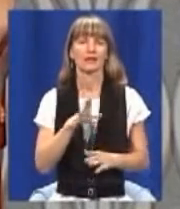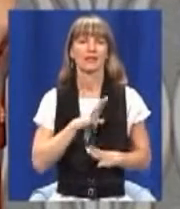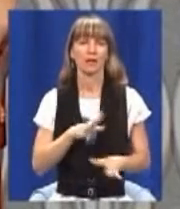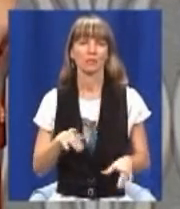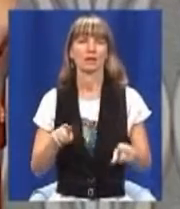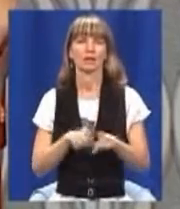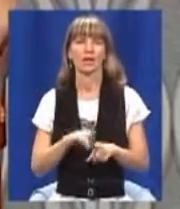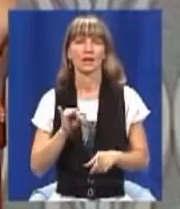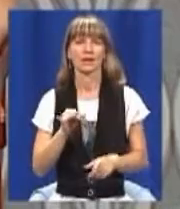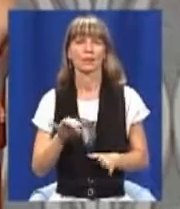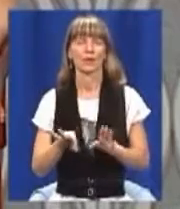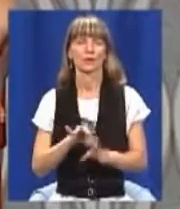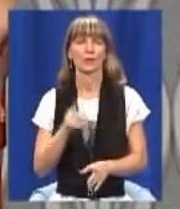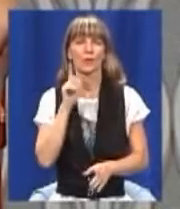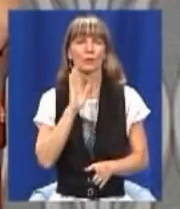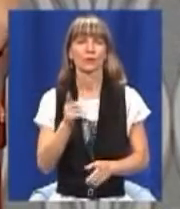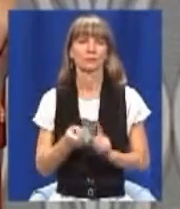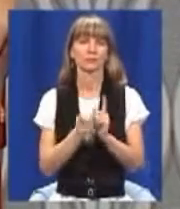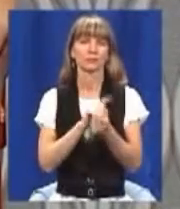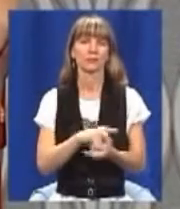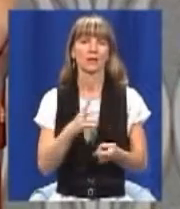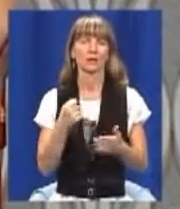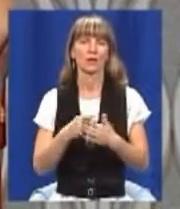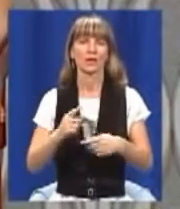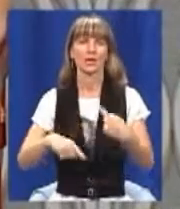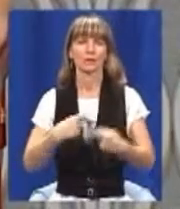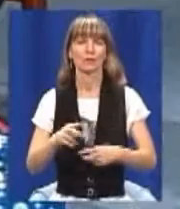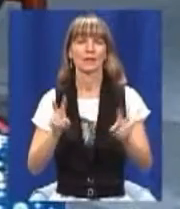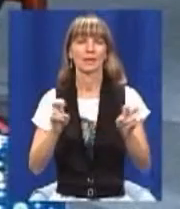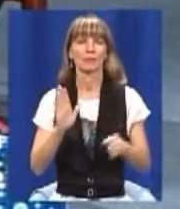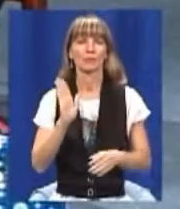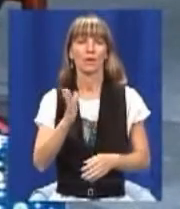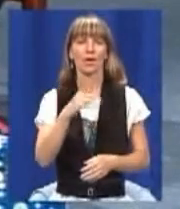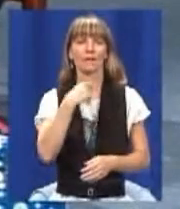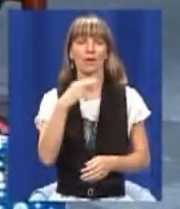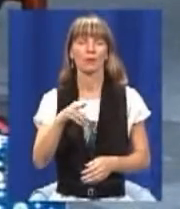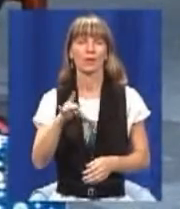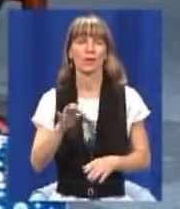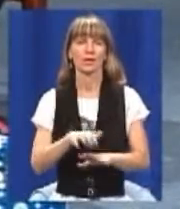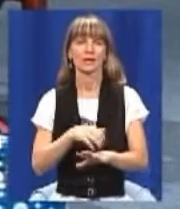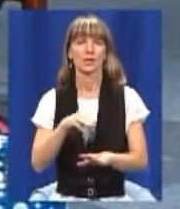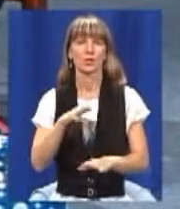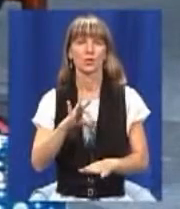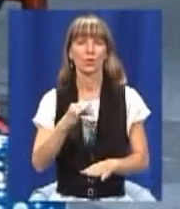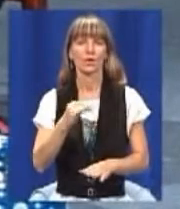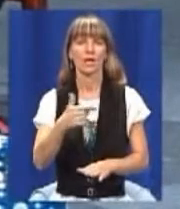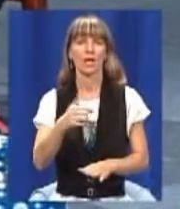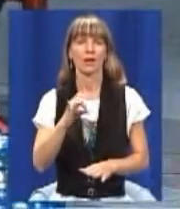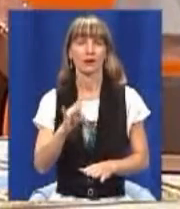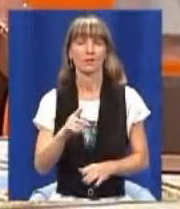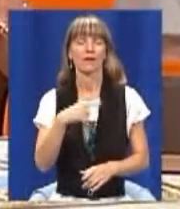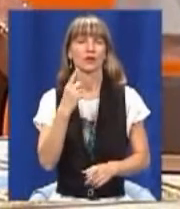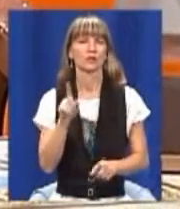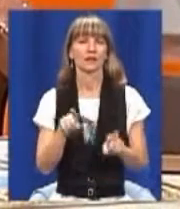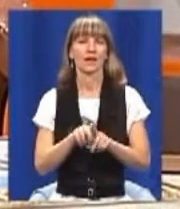і виходить. Ну, поки що будемо переходити до нашої наступної теми з тобою і будемо говорити про Кицьку Тойгер. Це тобі каже